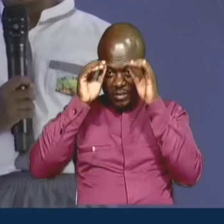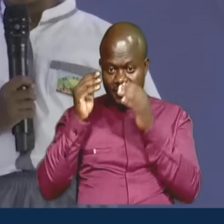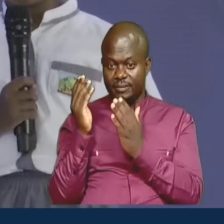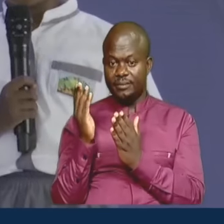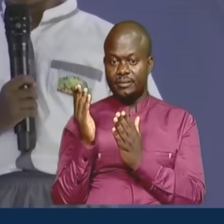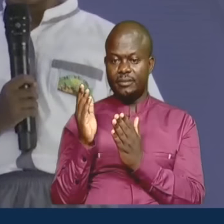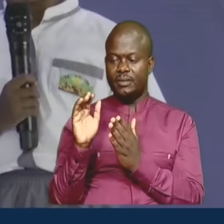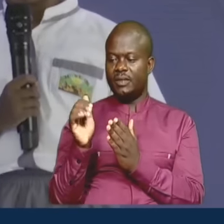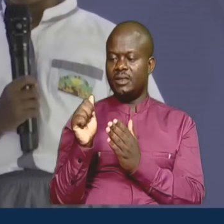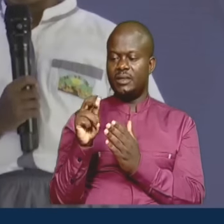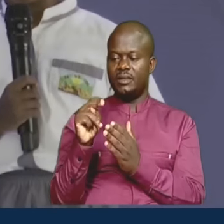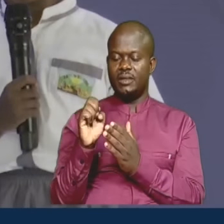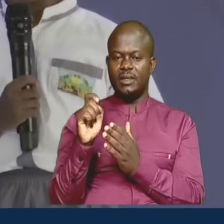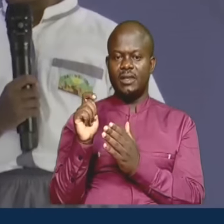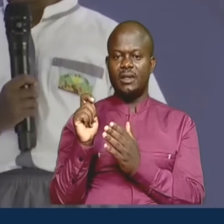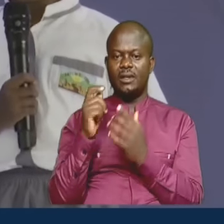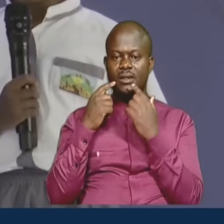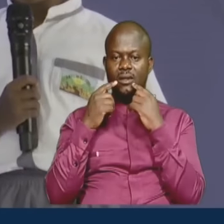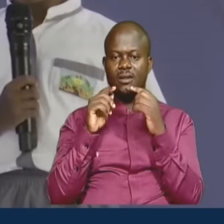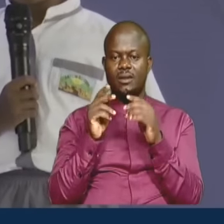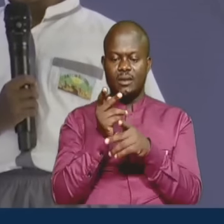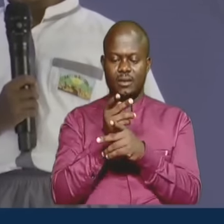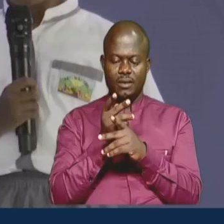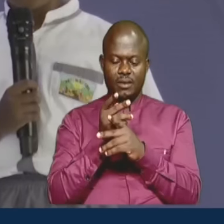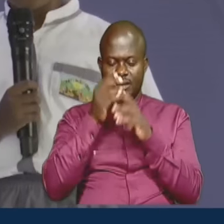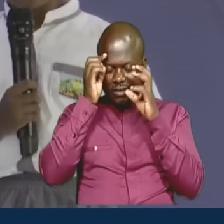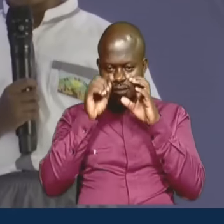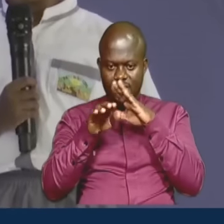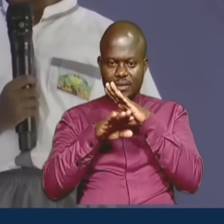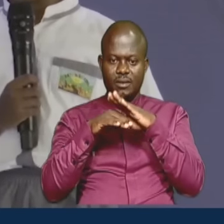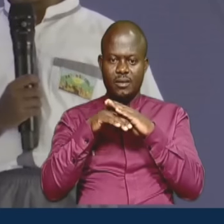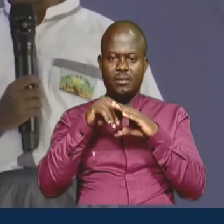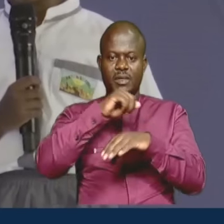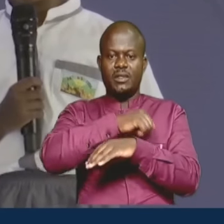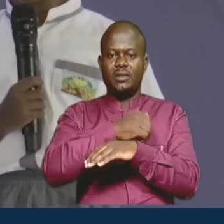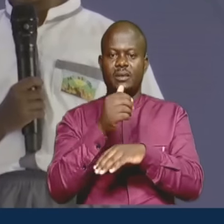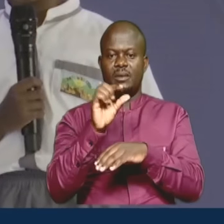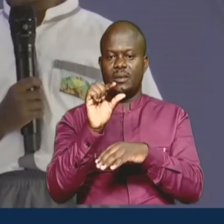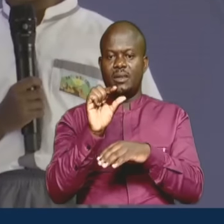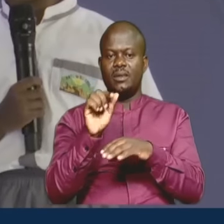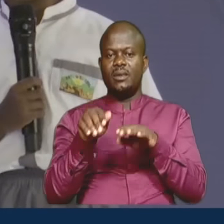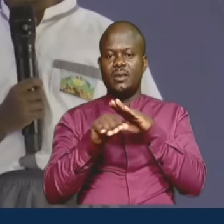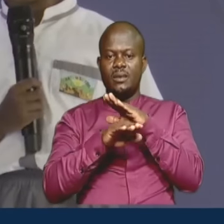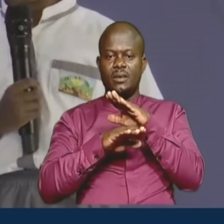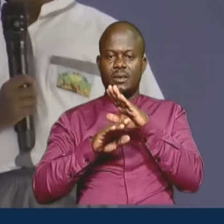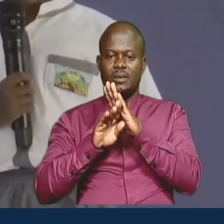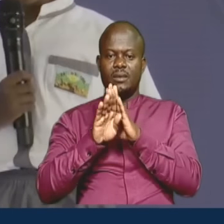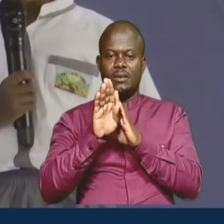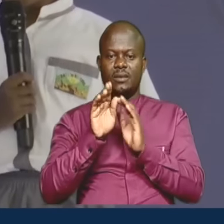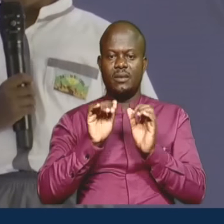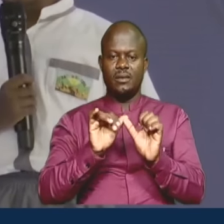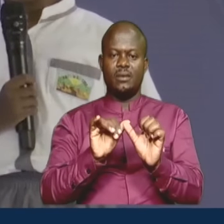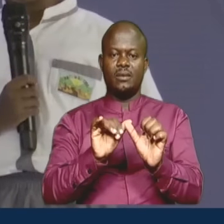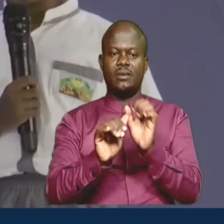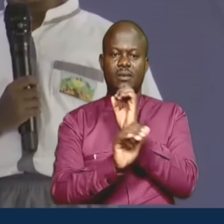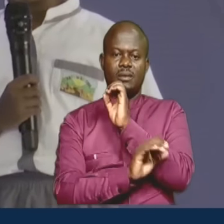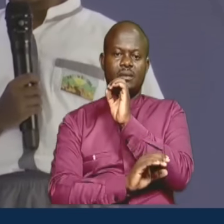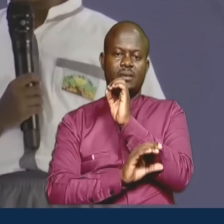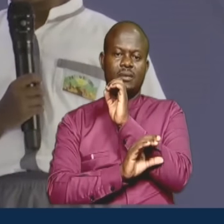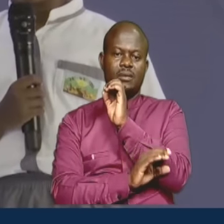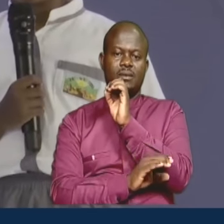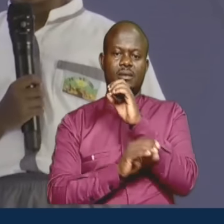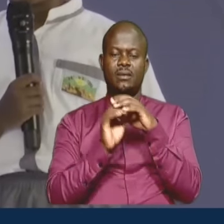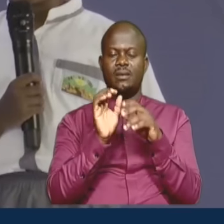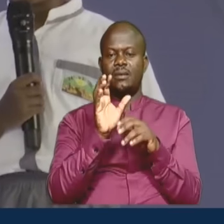Jeannette Kagame yavuze ko kwita ku burezi bw'ibanze mu mashuri y'abana bato ari umusingi w'iterambere rirambye ry'ibihugu byo ku mugabane